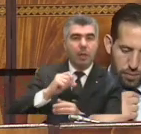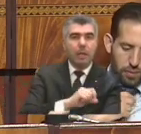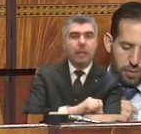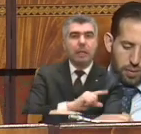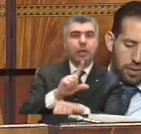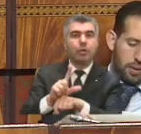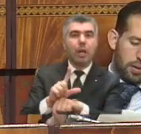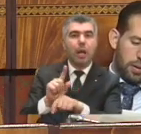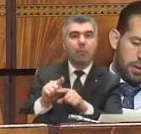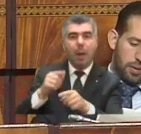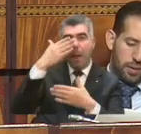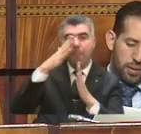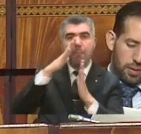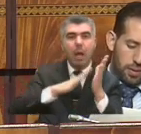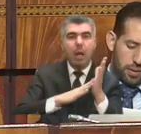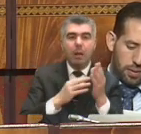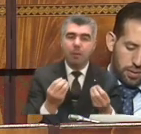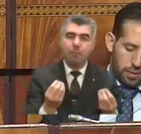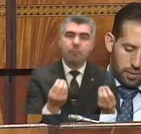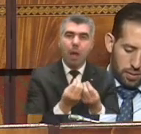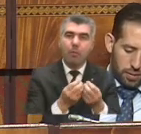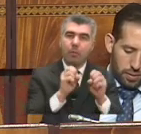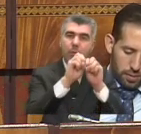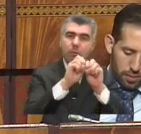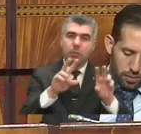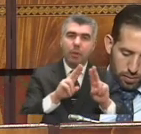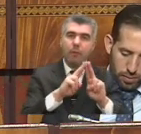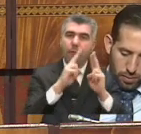المغرب أحد رهانات إفريقيا الأطلسية وإشعاعها العالمي. السلام عليكم.